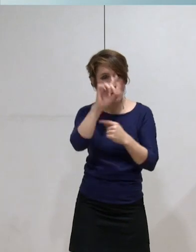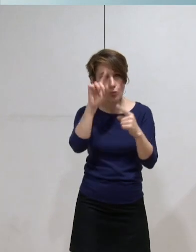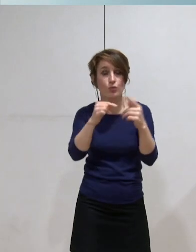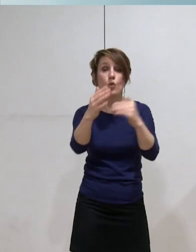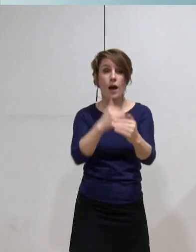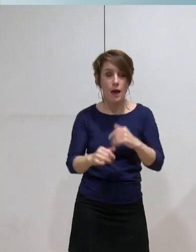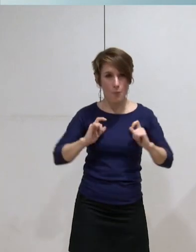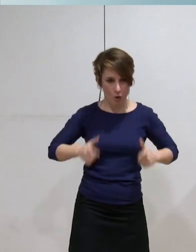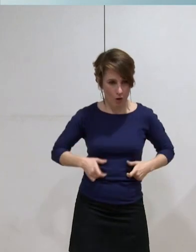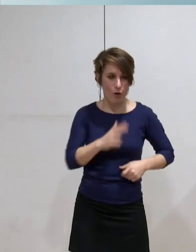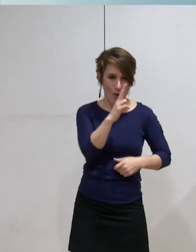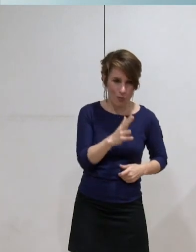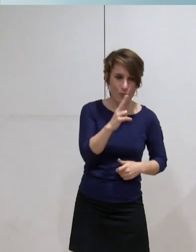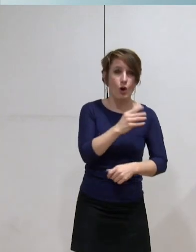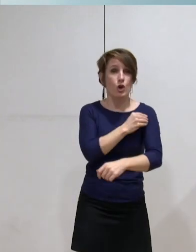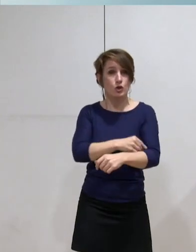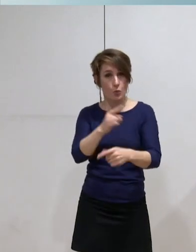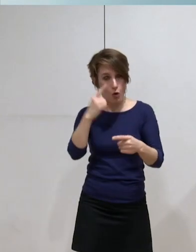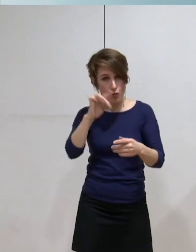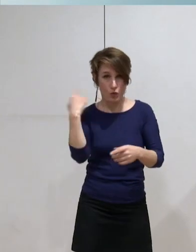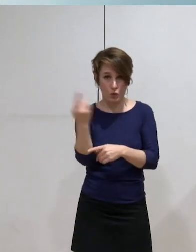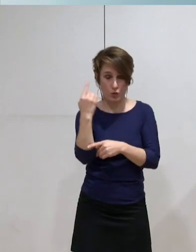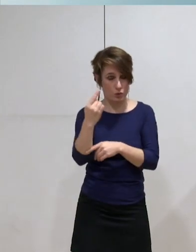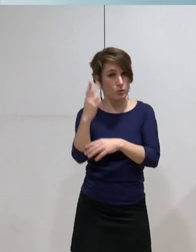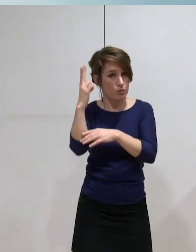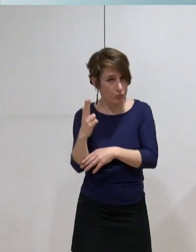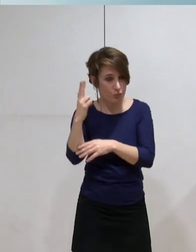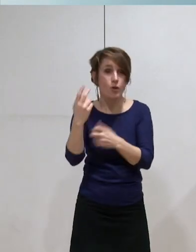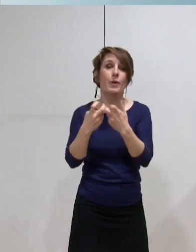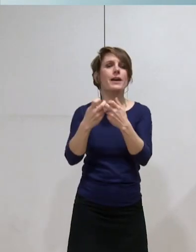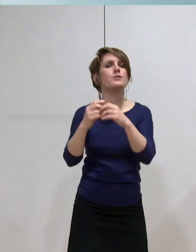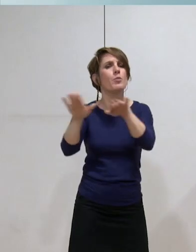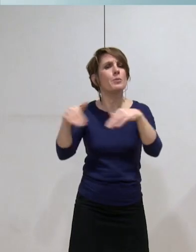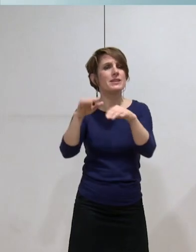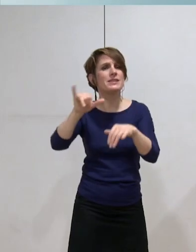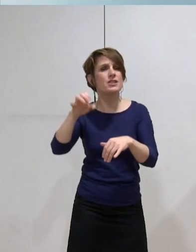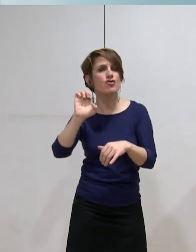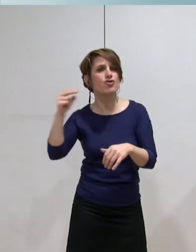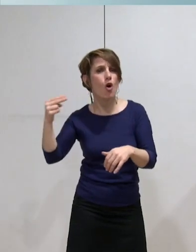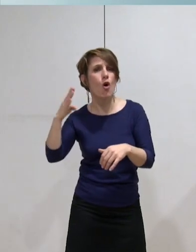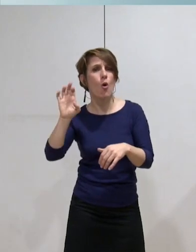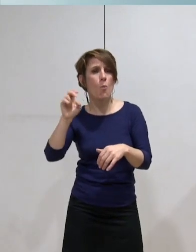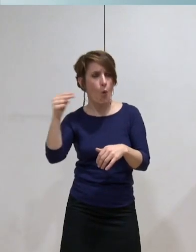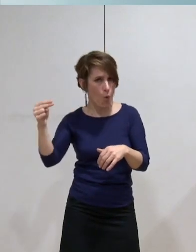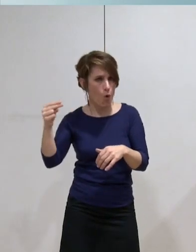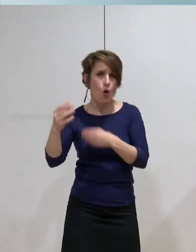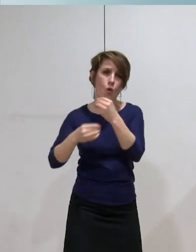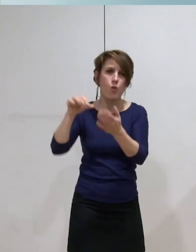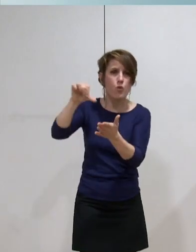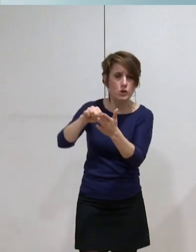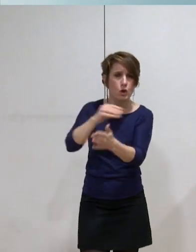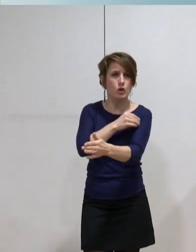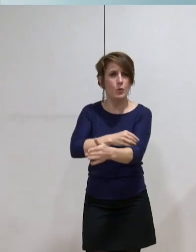école de soutenir le sport pour tous avec par exemple la rénovation de la piscine jambron ou du centre sportif Harlequin en